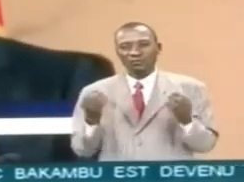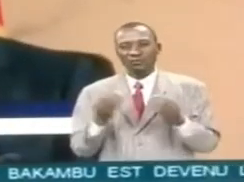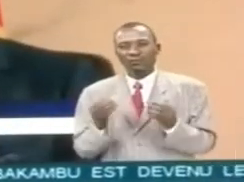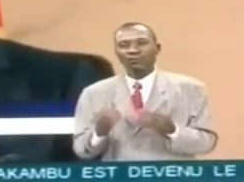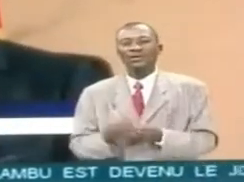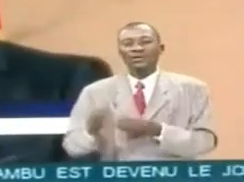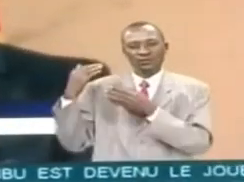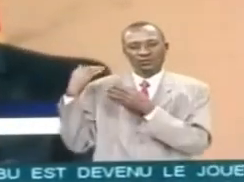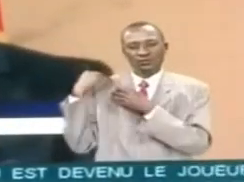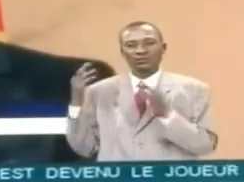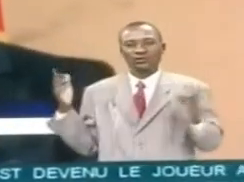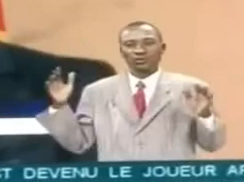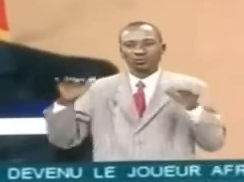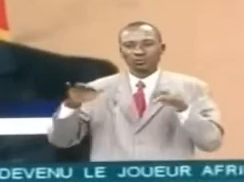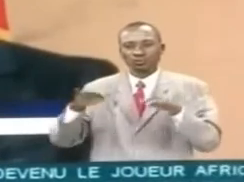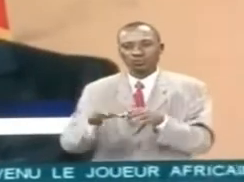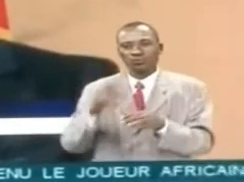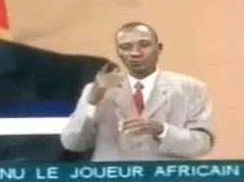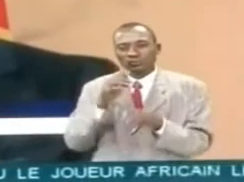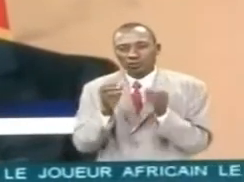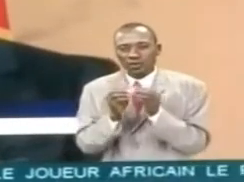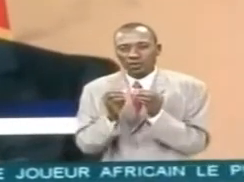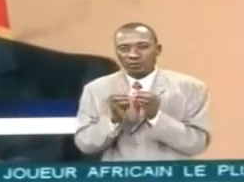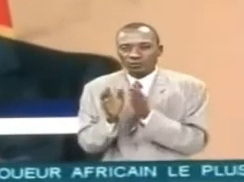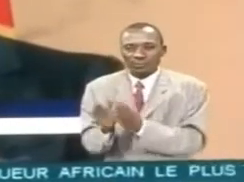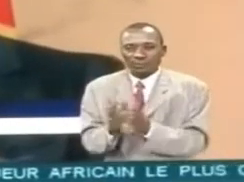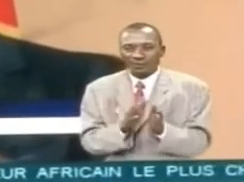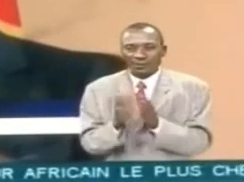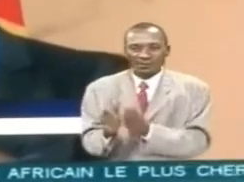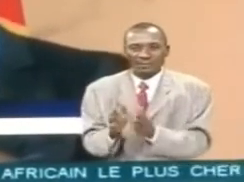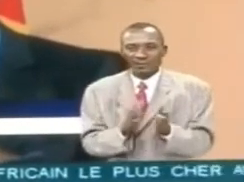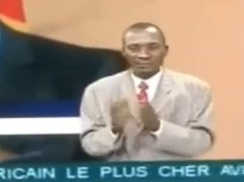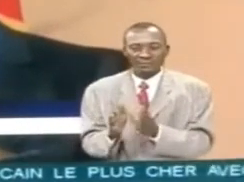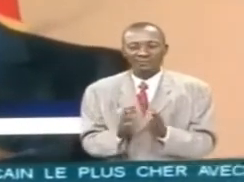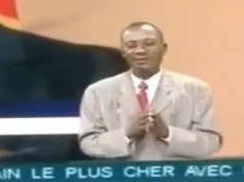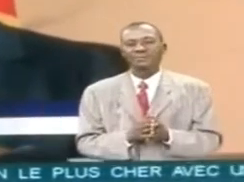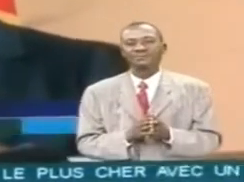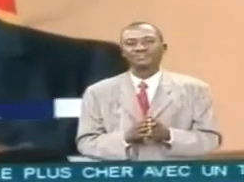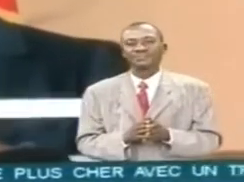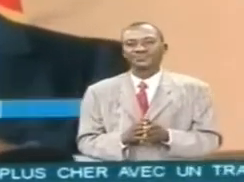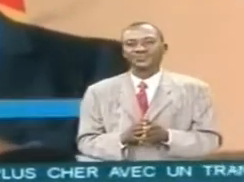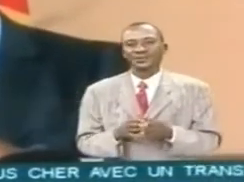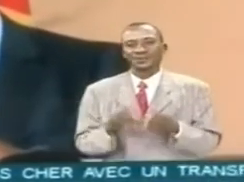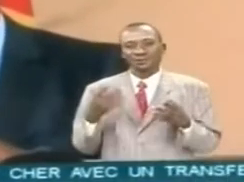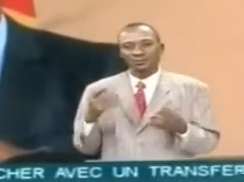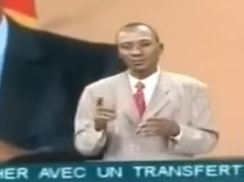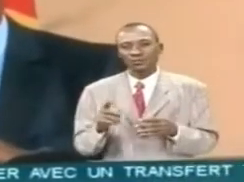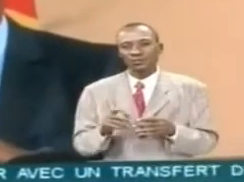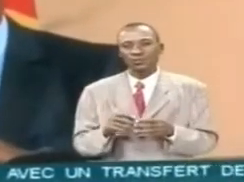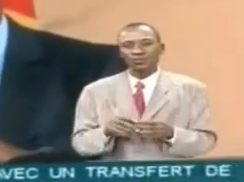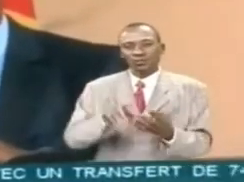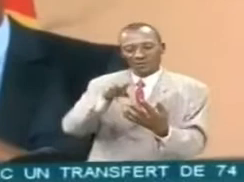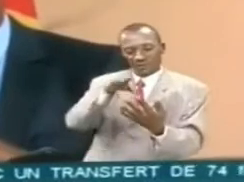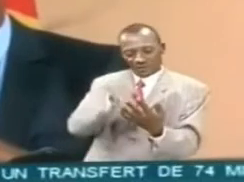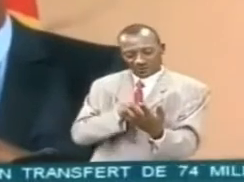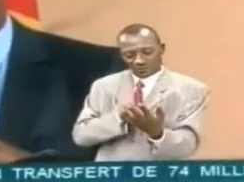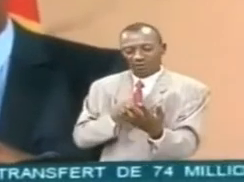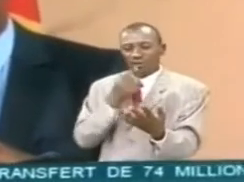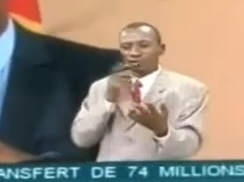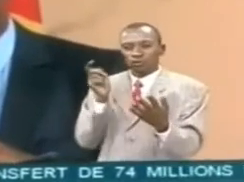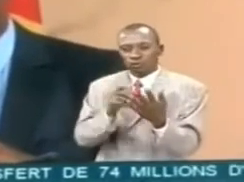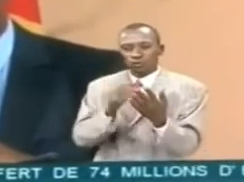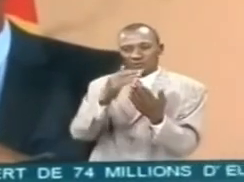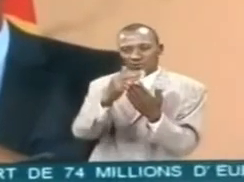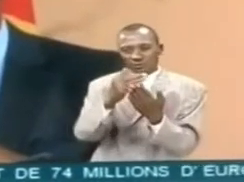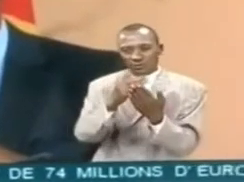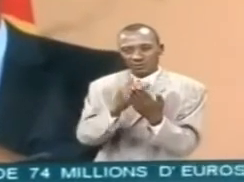ces travaux, nous aurions à produire un communiqué final contenant des recommandations qui